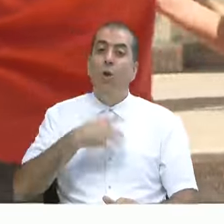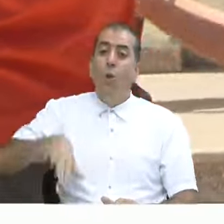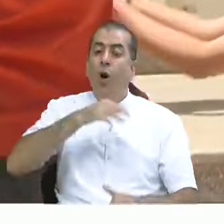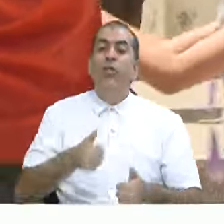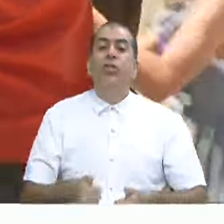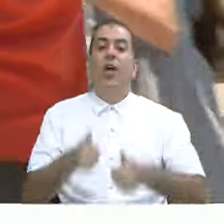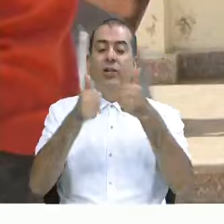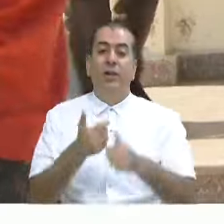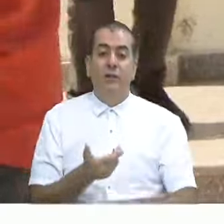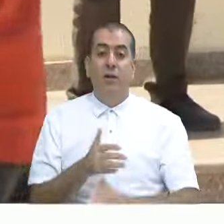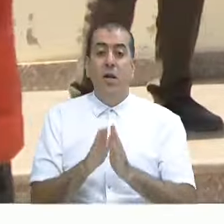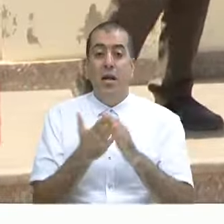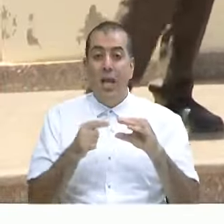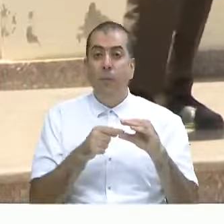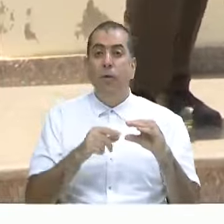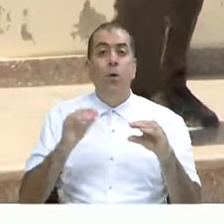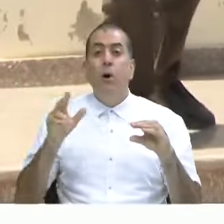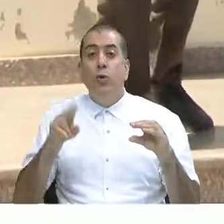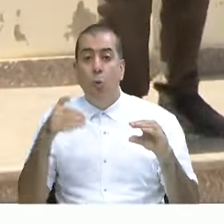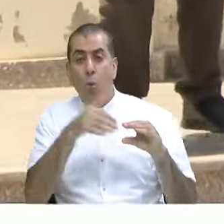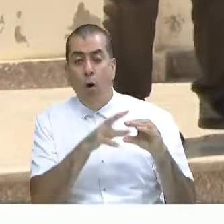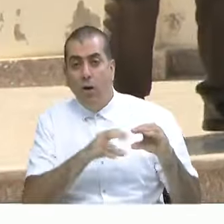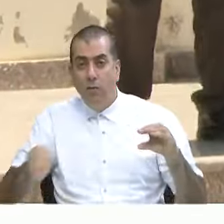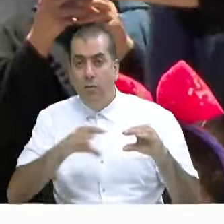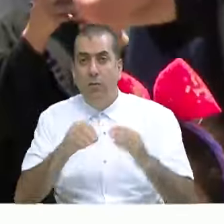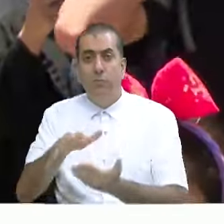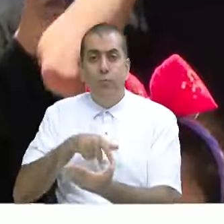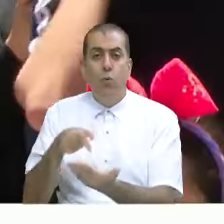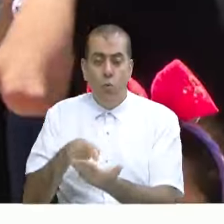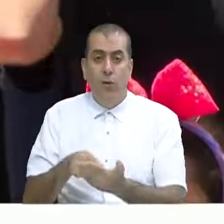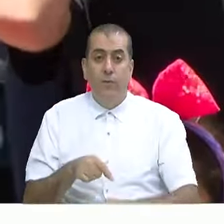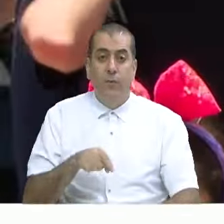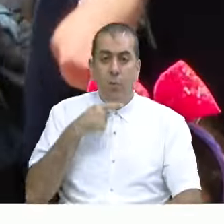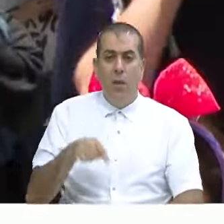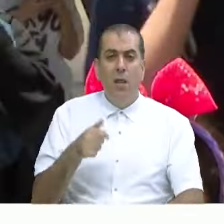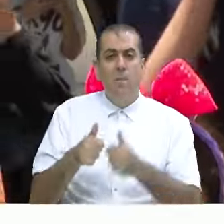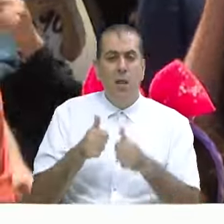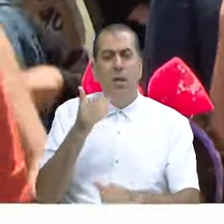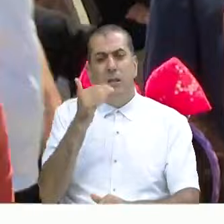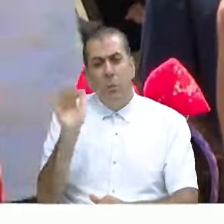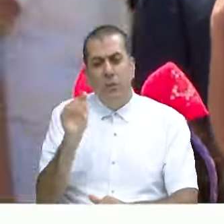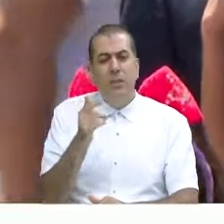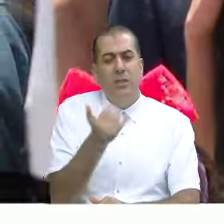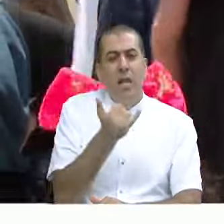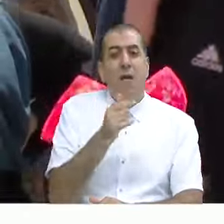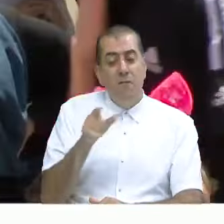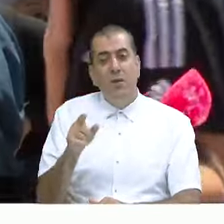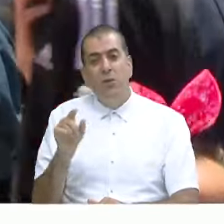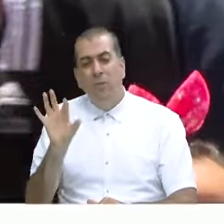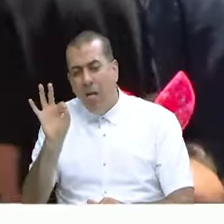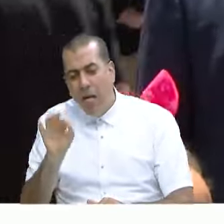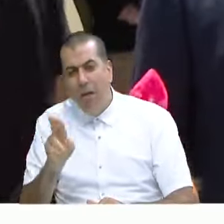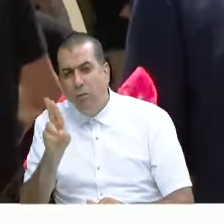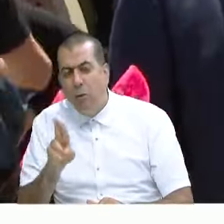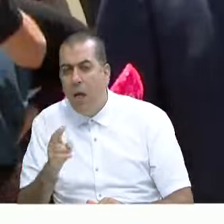وكله من جوا الكتاب ونطمن الجمع ان شاء الله النجاح امتحان من متوسط لسهل في كم سؤال مباشرات بس